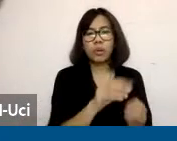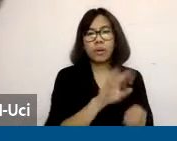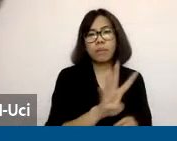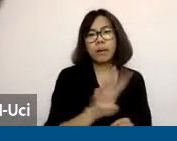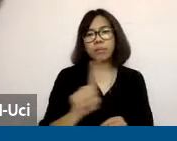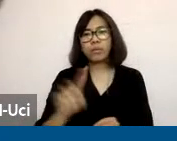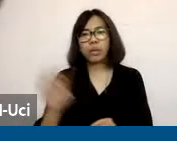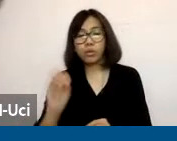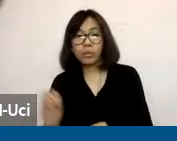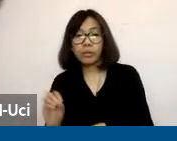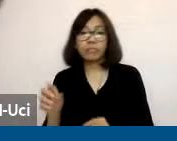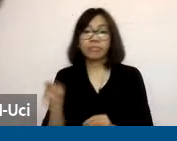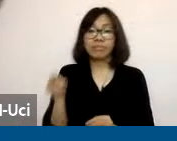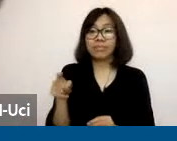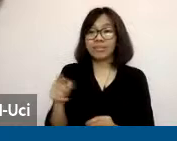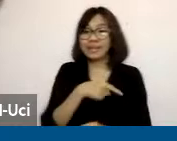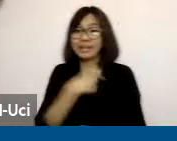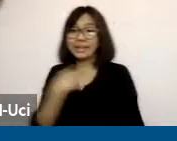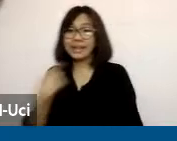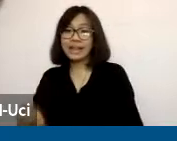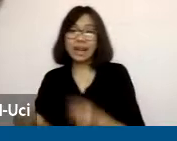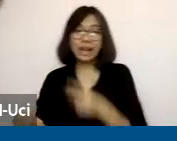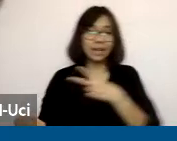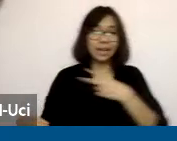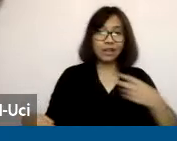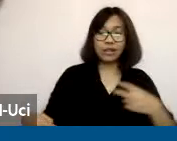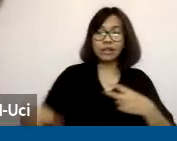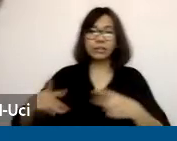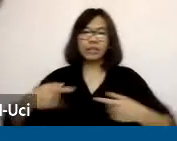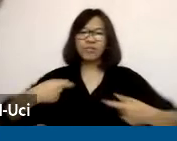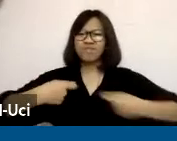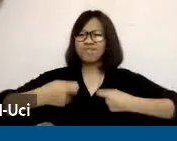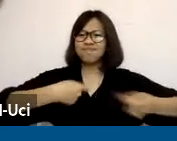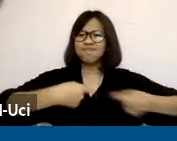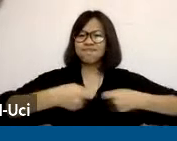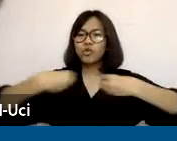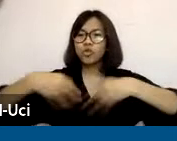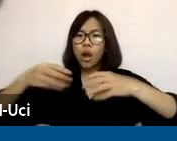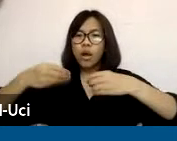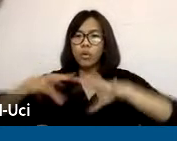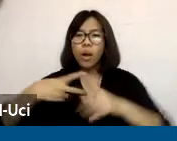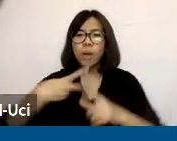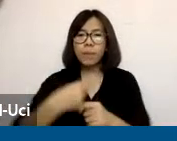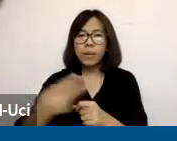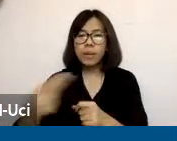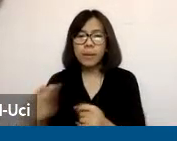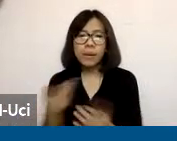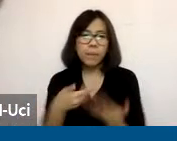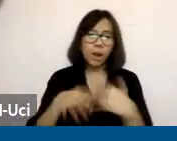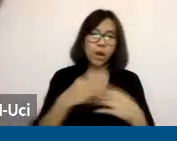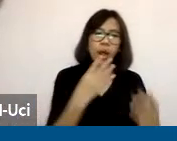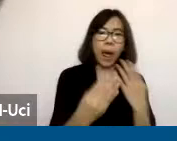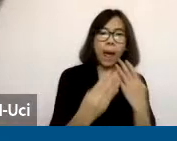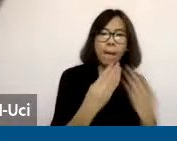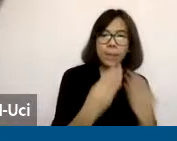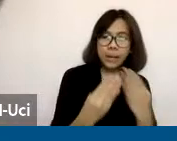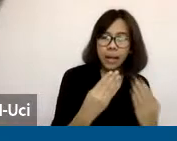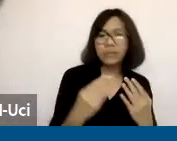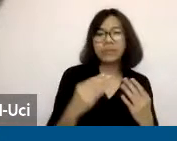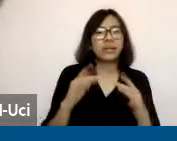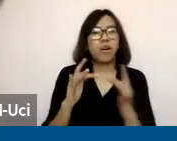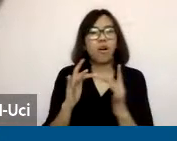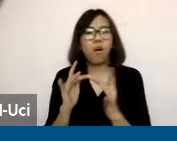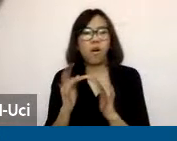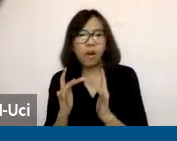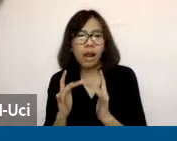dengan Cina terutama transaksi-transaksi yang dilakukan melalui platform atau Om apa